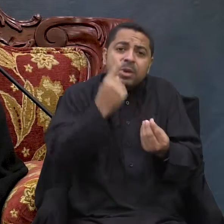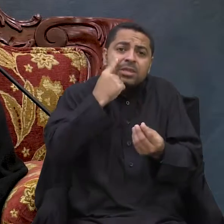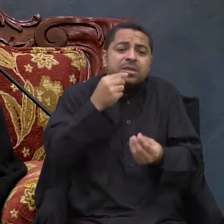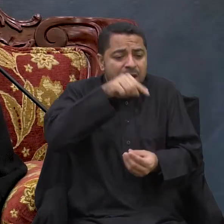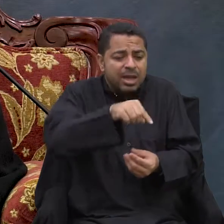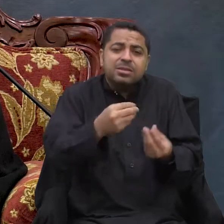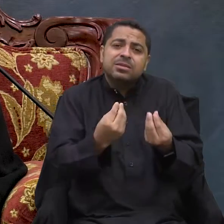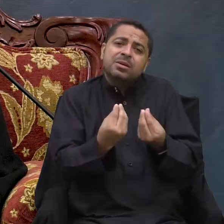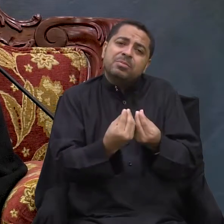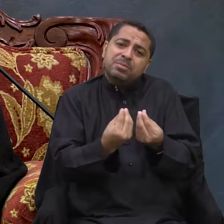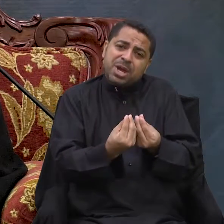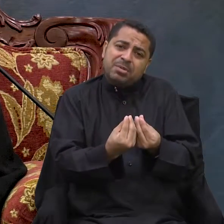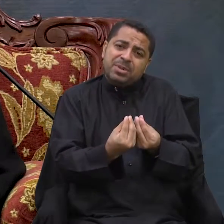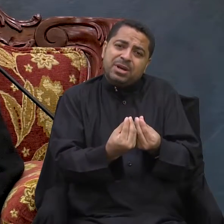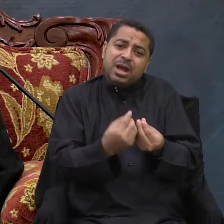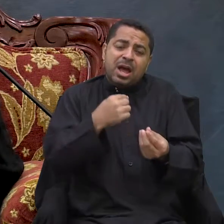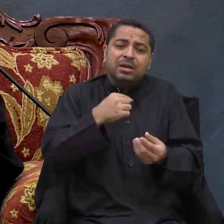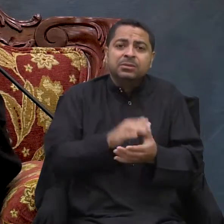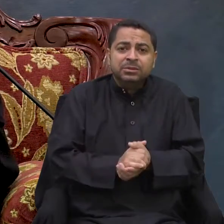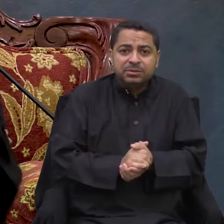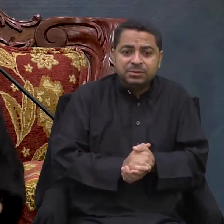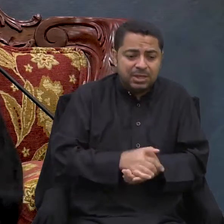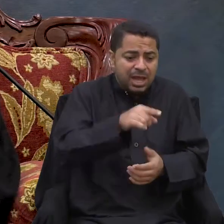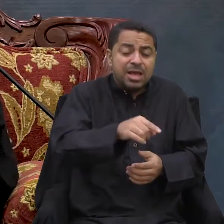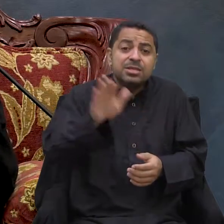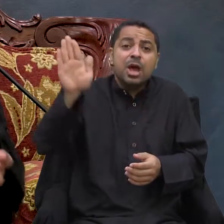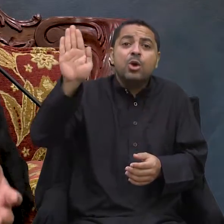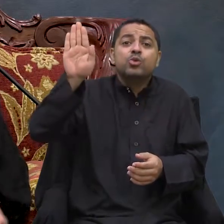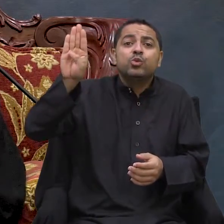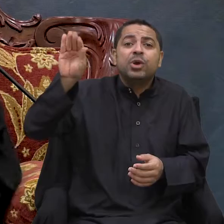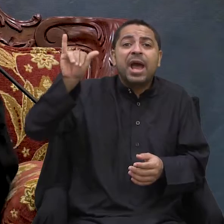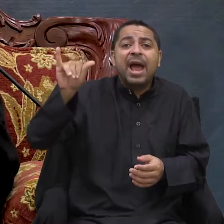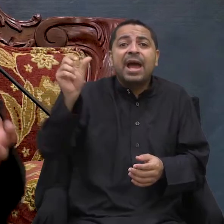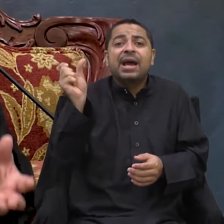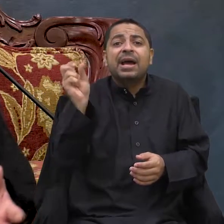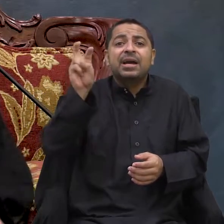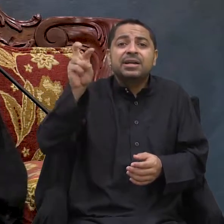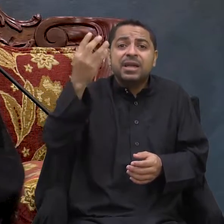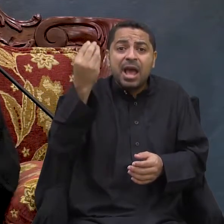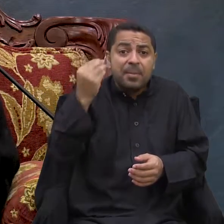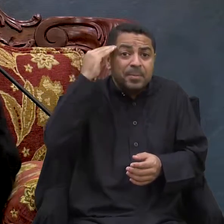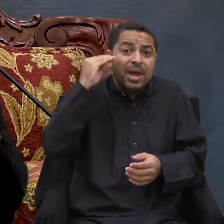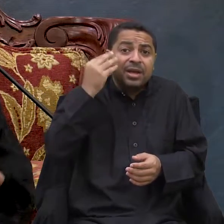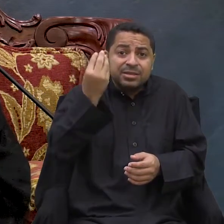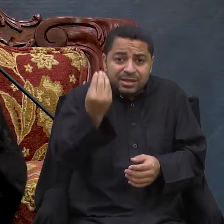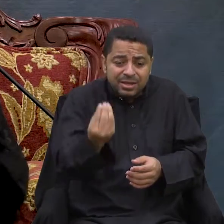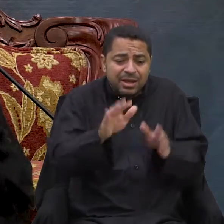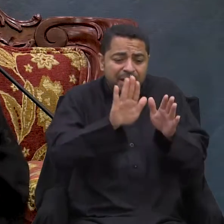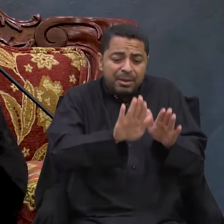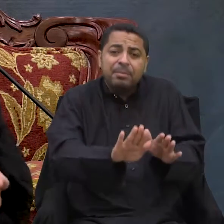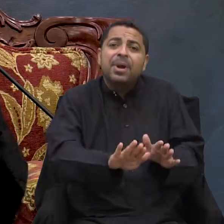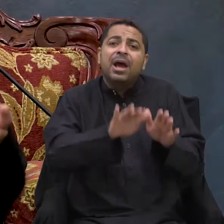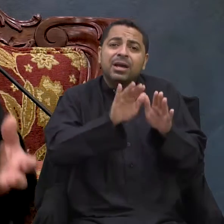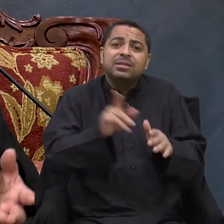الروح في جثماني. يعني بعدك لاحقة على البكاء، جاينك البكاء من ضرب